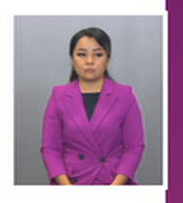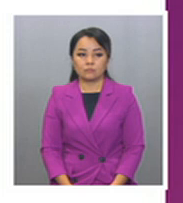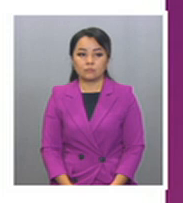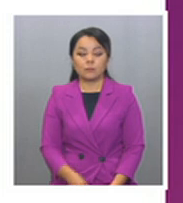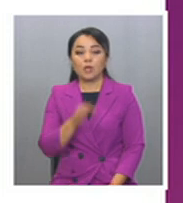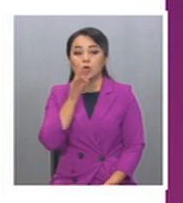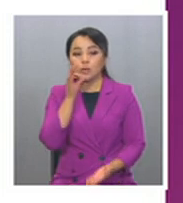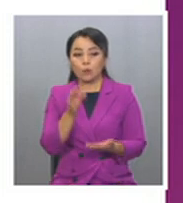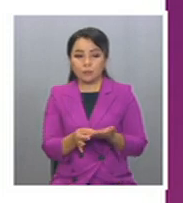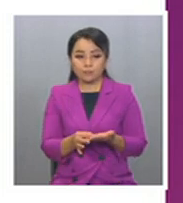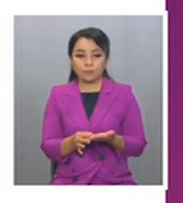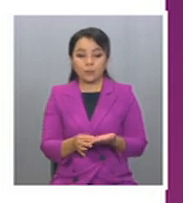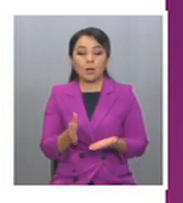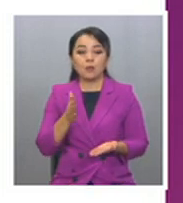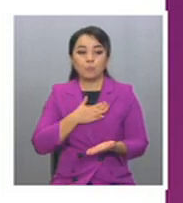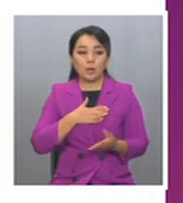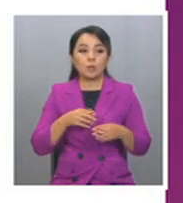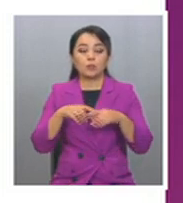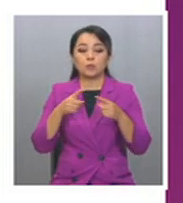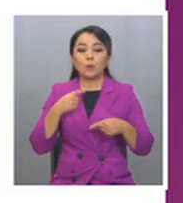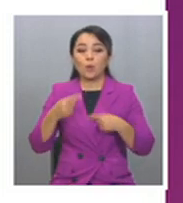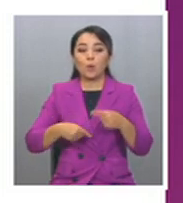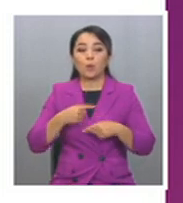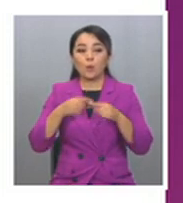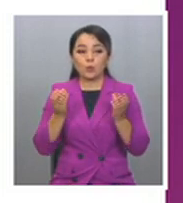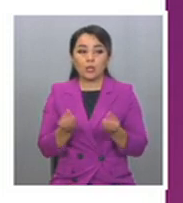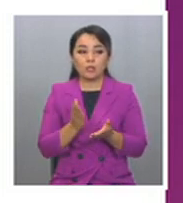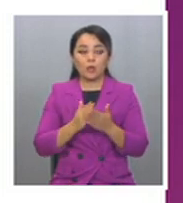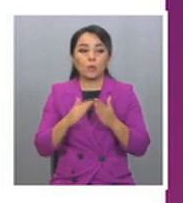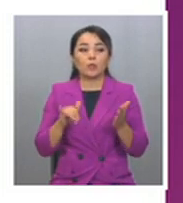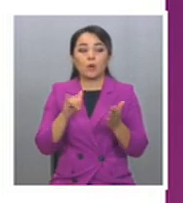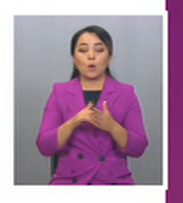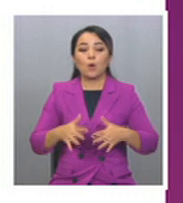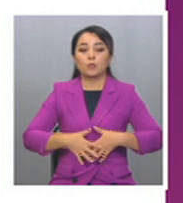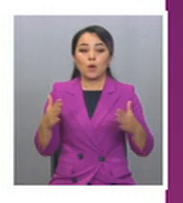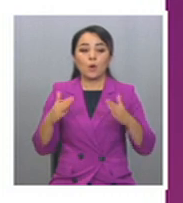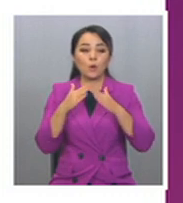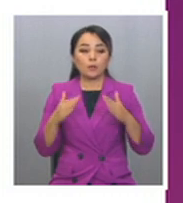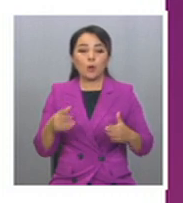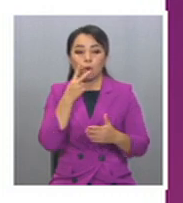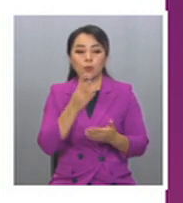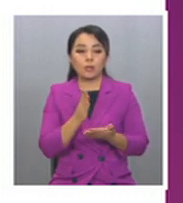Жауабы. Мен дөңгелектердің үстінде орнатылған орасан үлкен шатырларды көрдім деп,